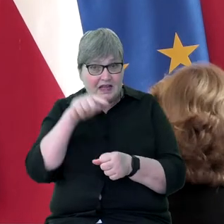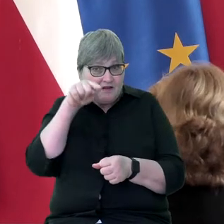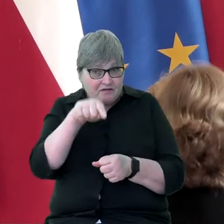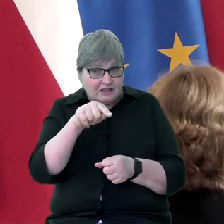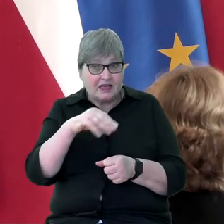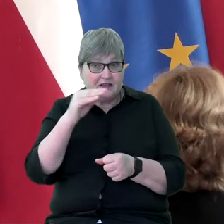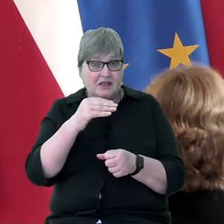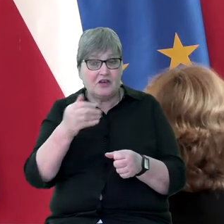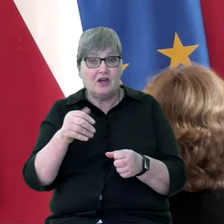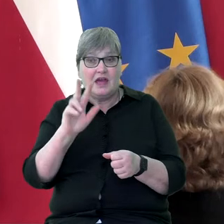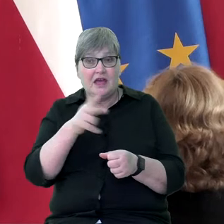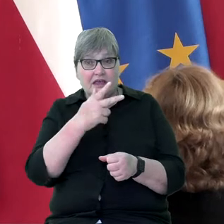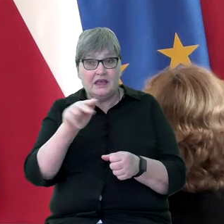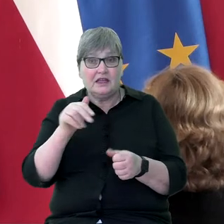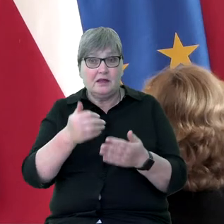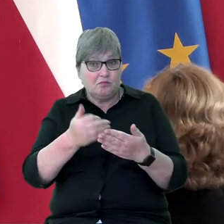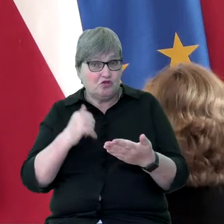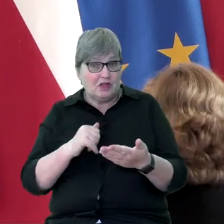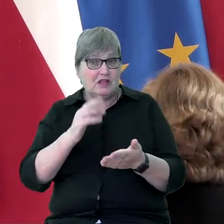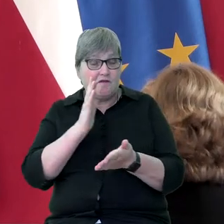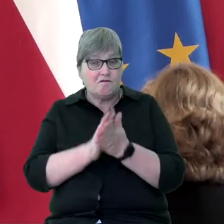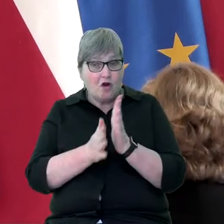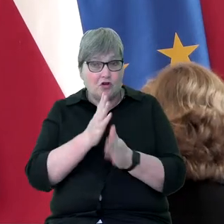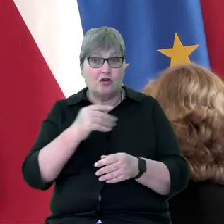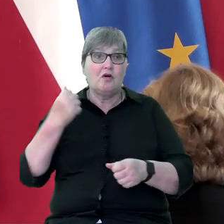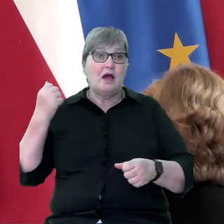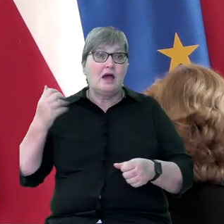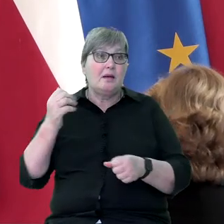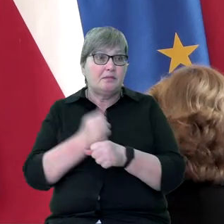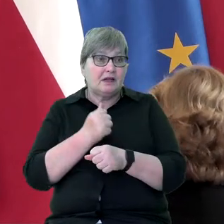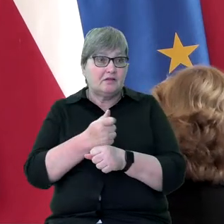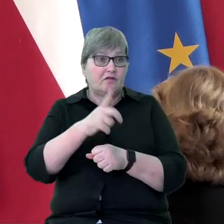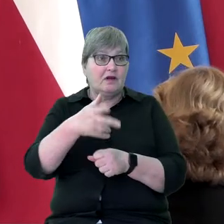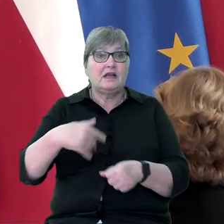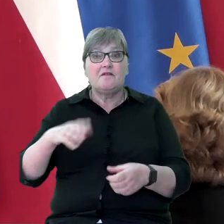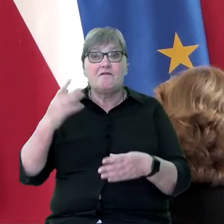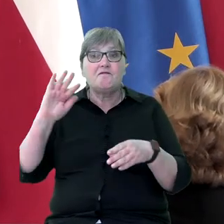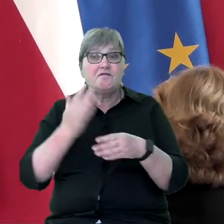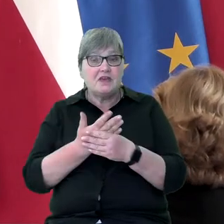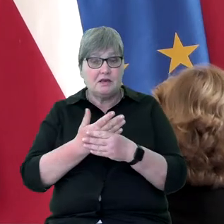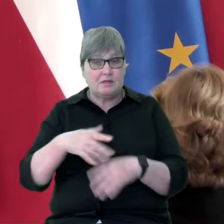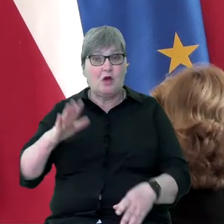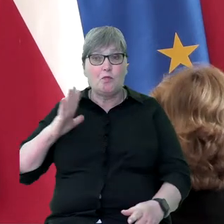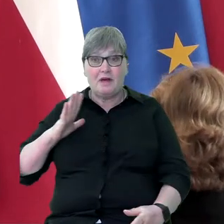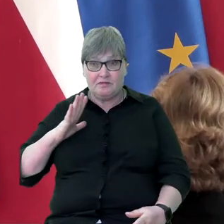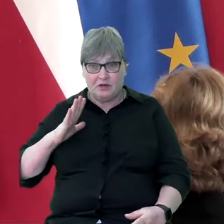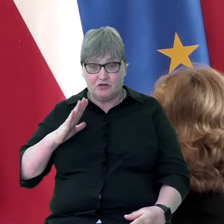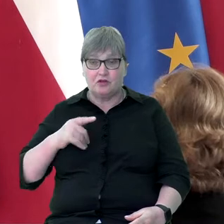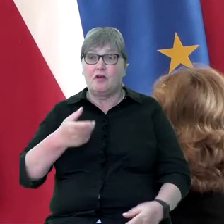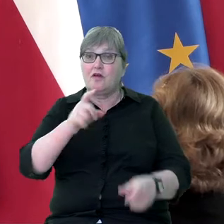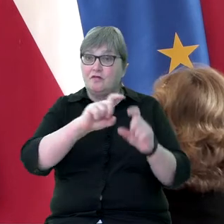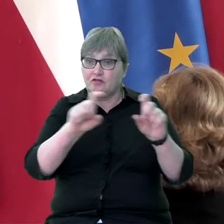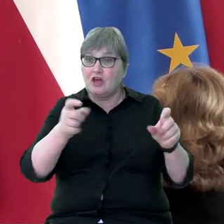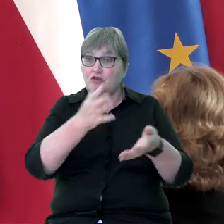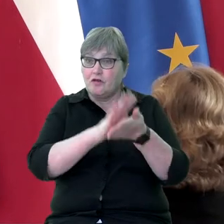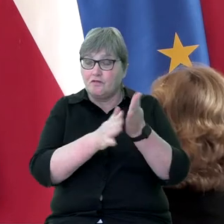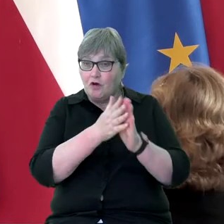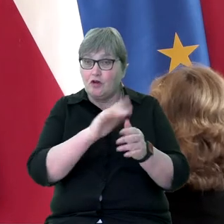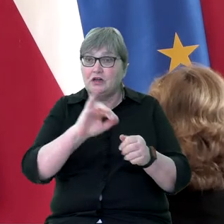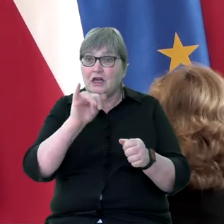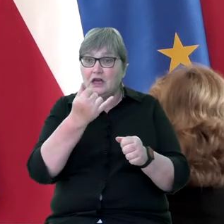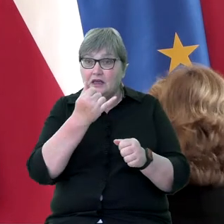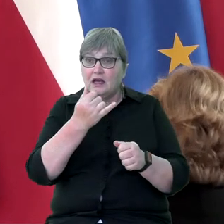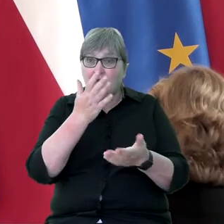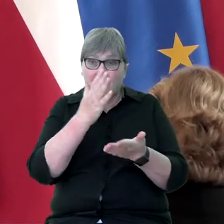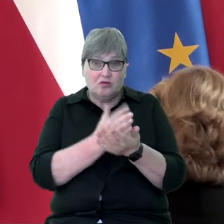firmie ubezpieczeniowej, to było jakieś Towarzystwo Ubezpieczeń Wzajemnych, a w czasie wojny, jak już zostały te tereny